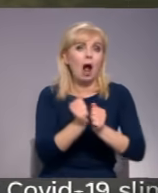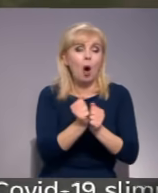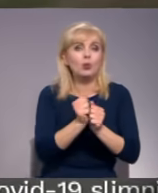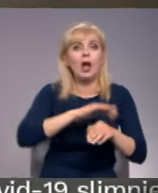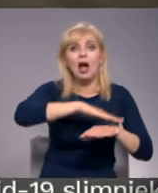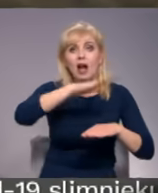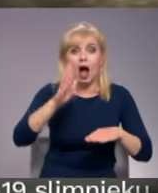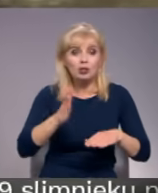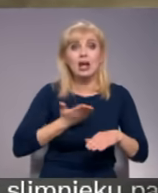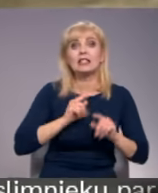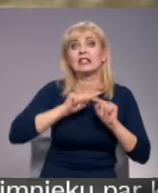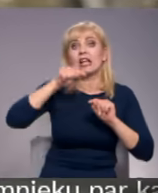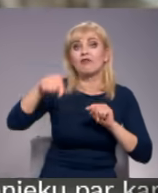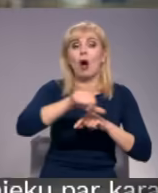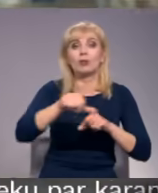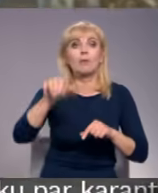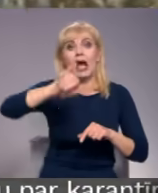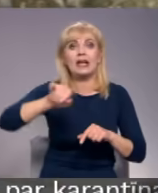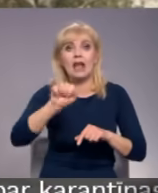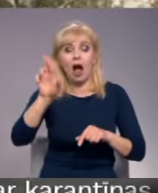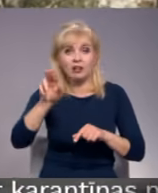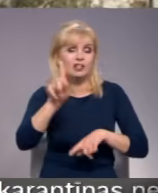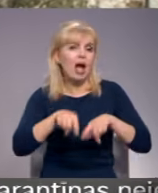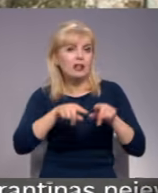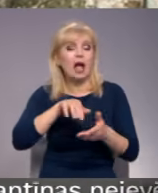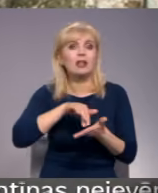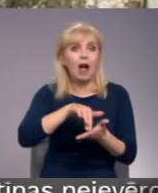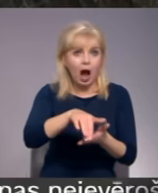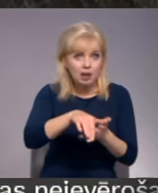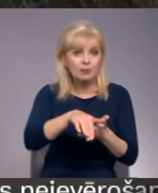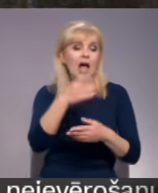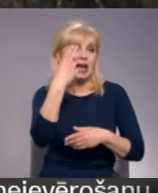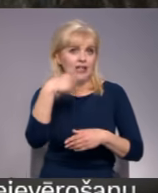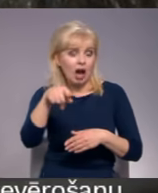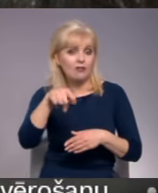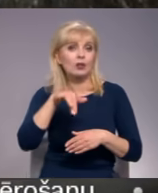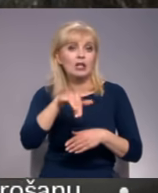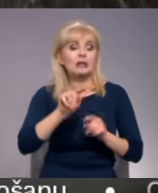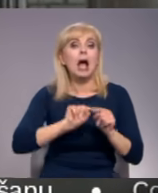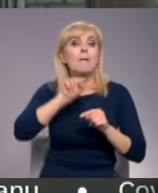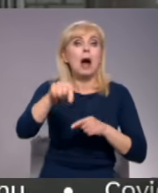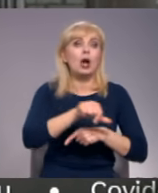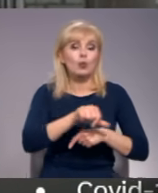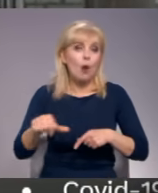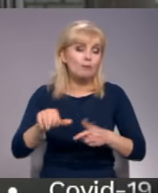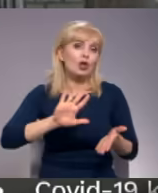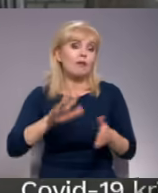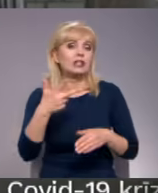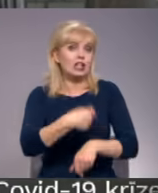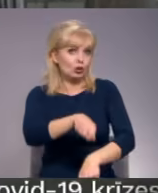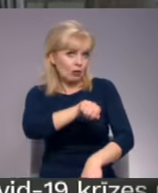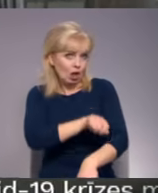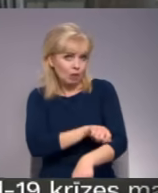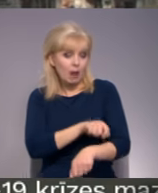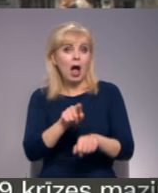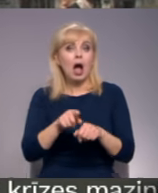robežai dzīvojošais Jānis stāsta, ka par retam kāds kājām gājais gan tiekot manīts, kas dodoties pāri robežai uz aptuven 3 km